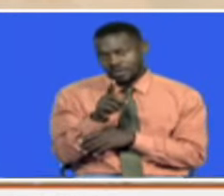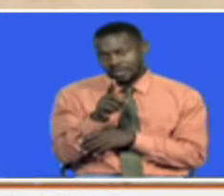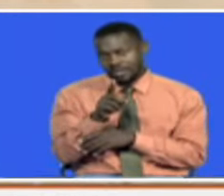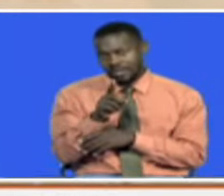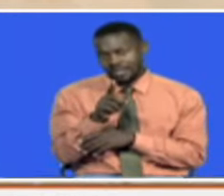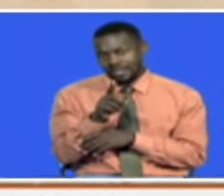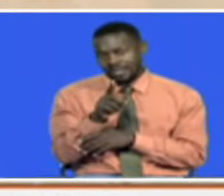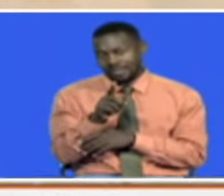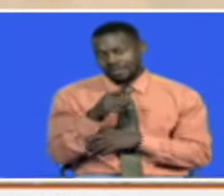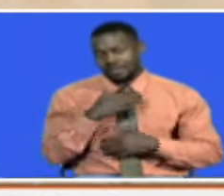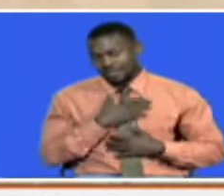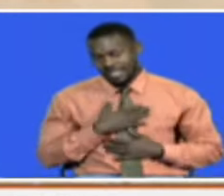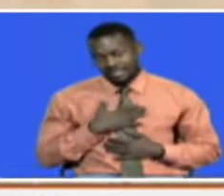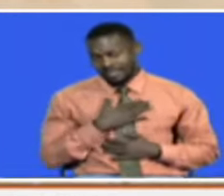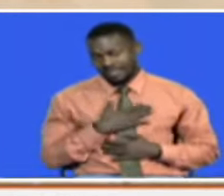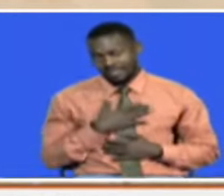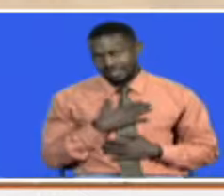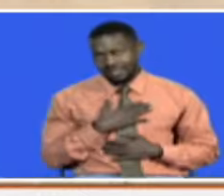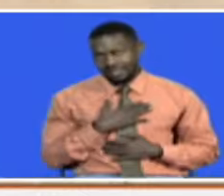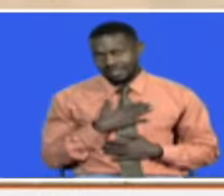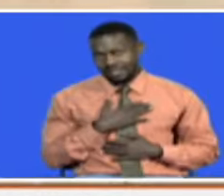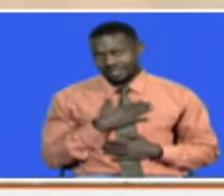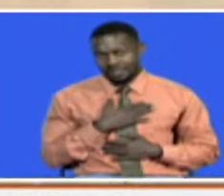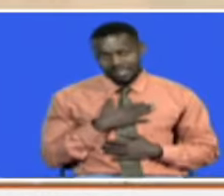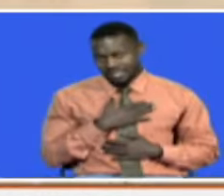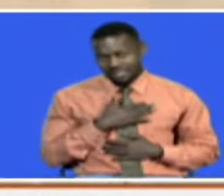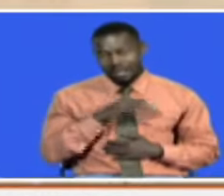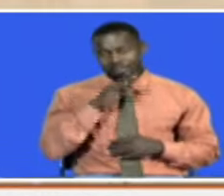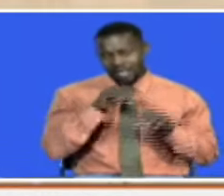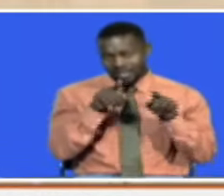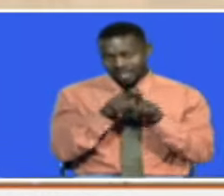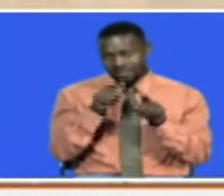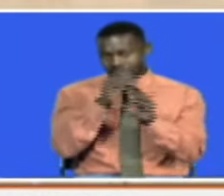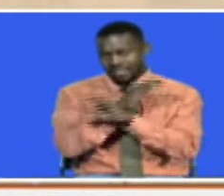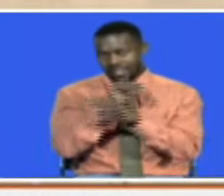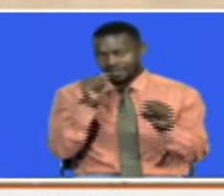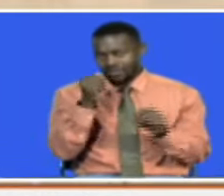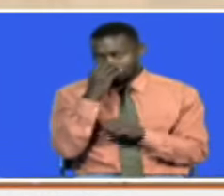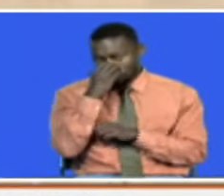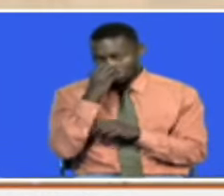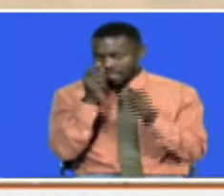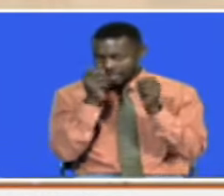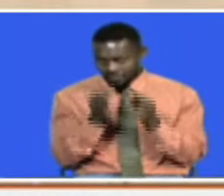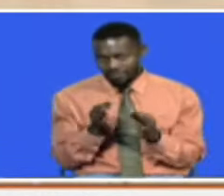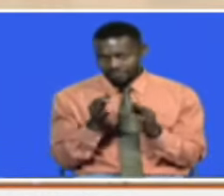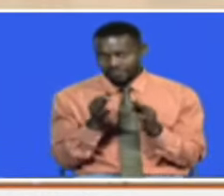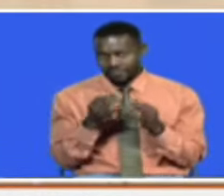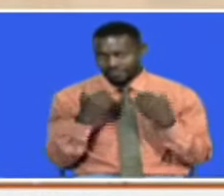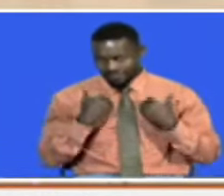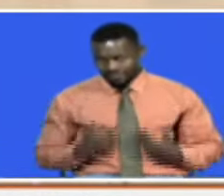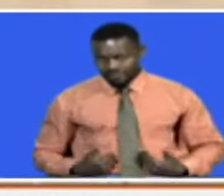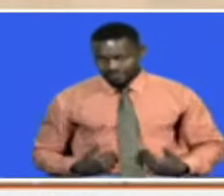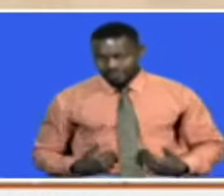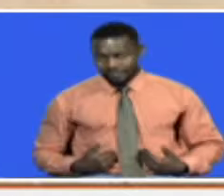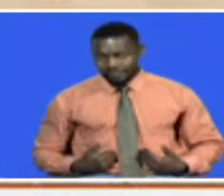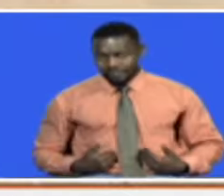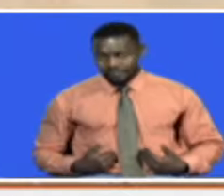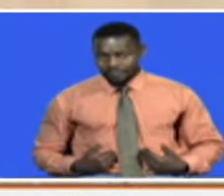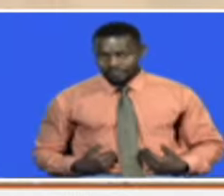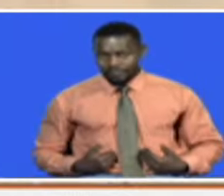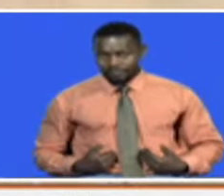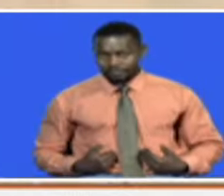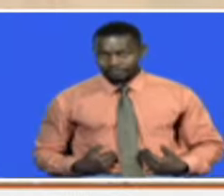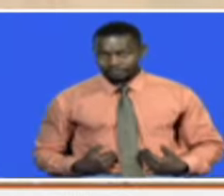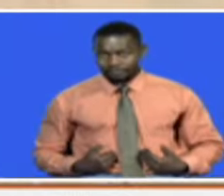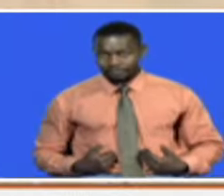I want to say to my brother, President William Ruto, if